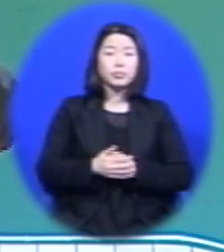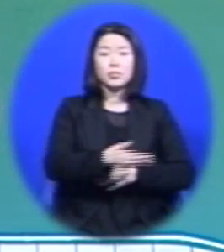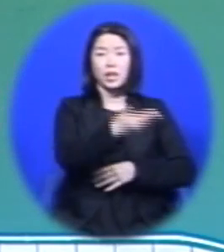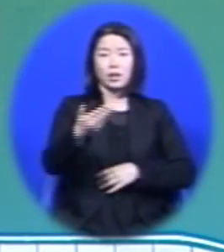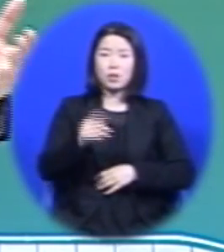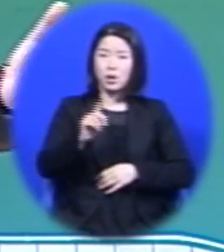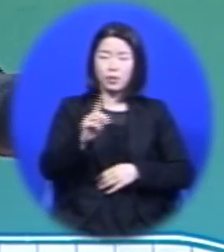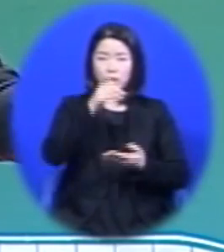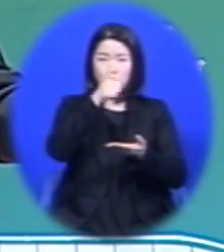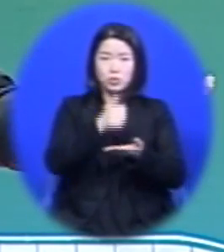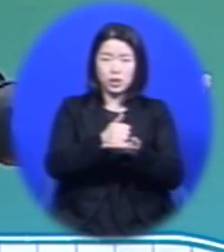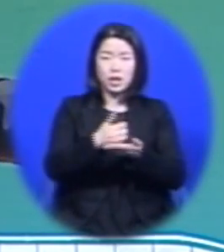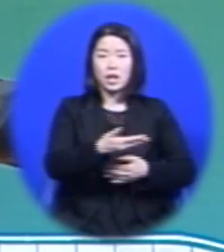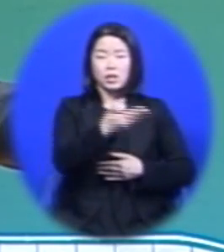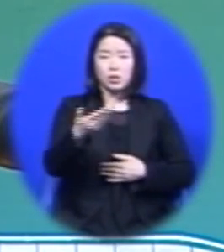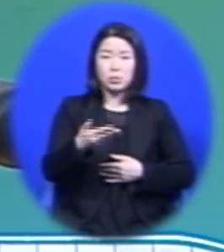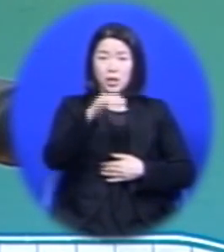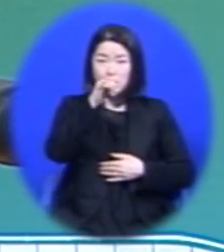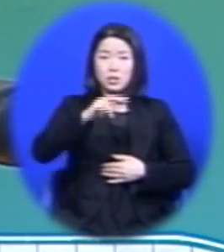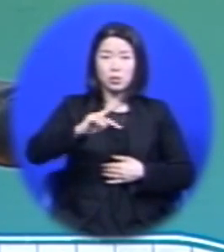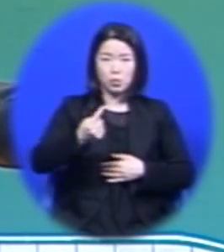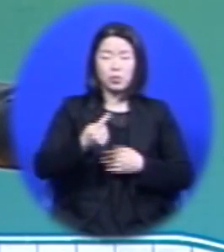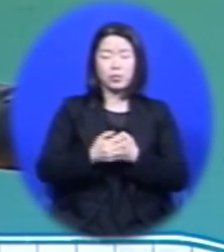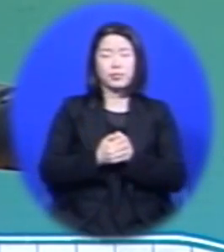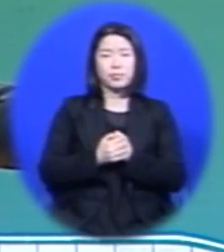여러분 어떤 죄가 여러분에게 있다 하더라도